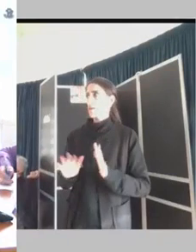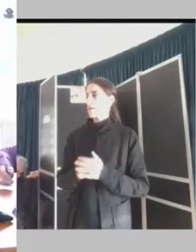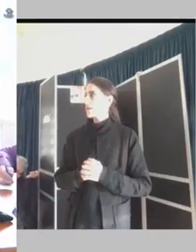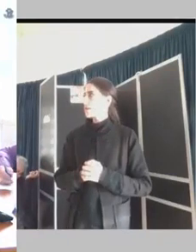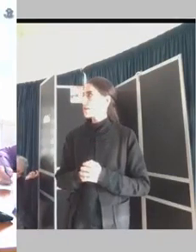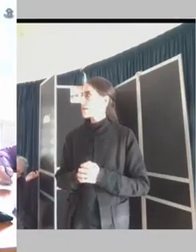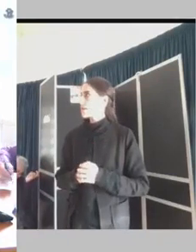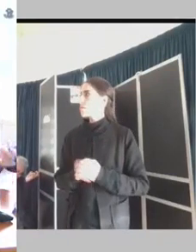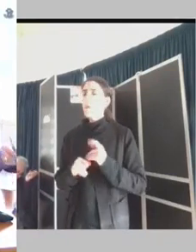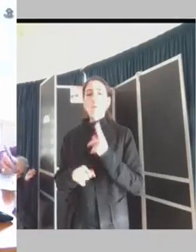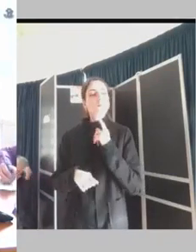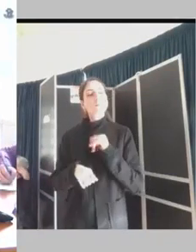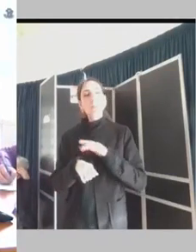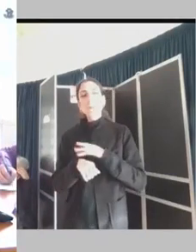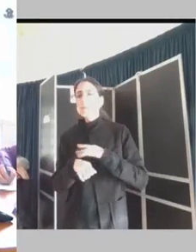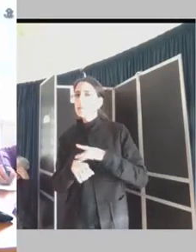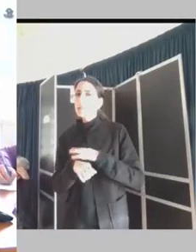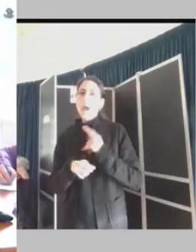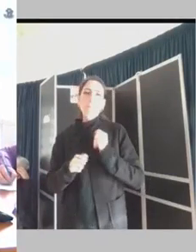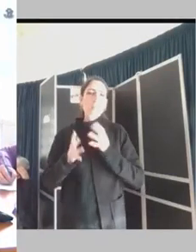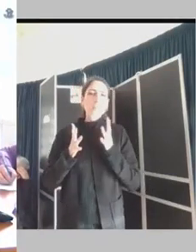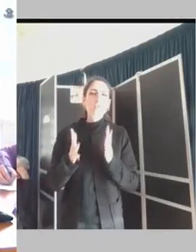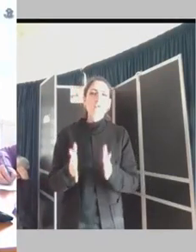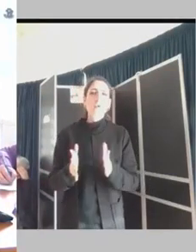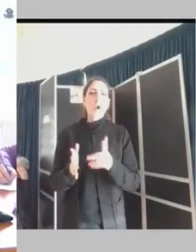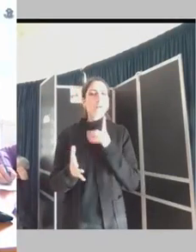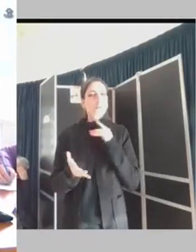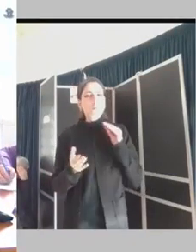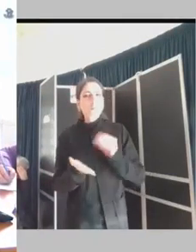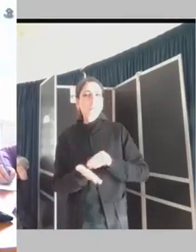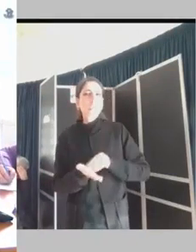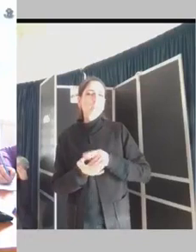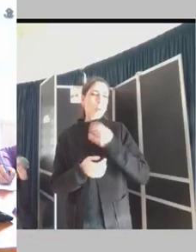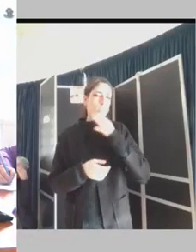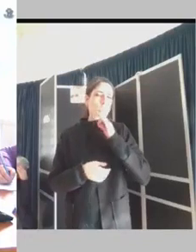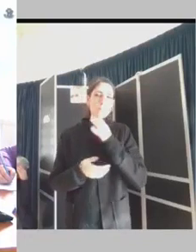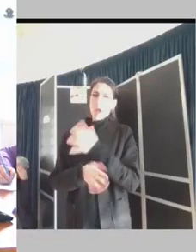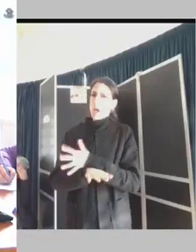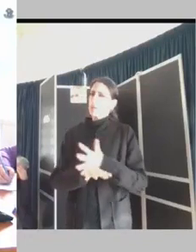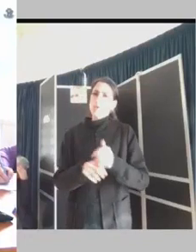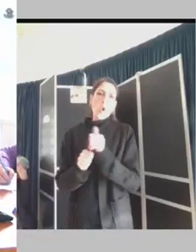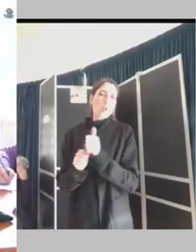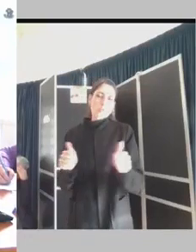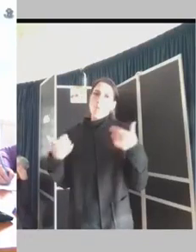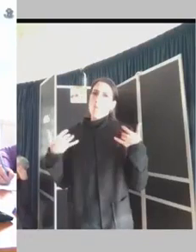per la sensibilità, ma per la passione che avete messo nei vostri interventi.